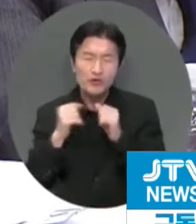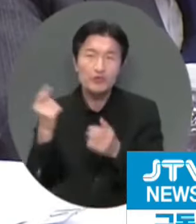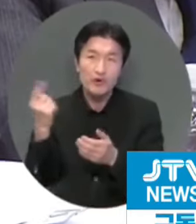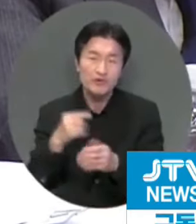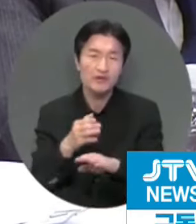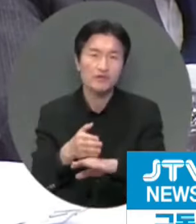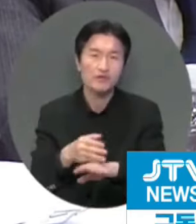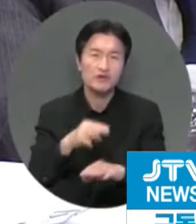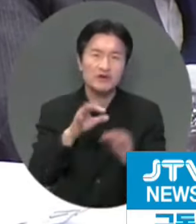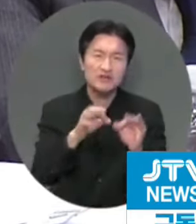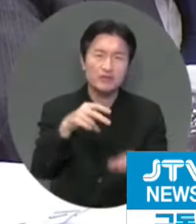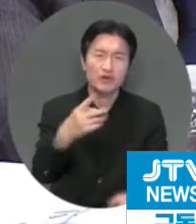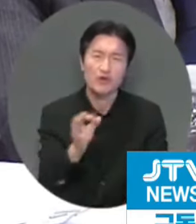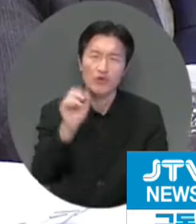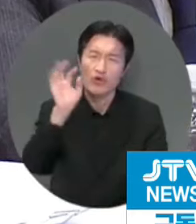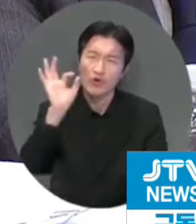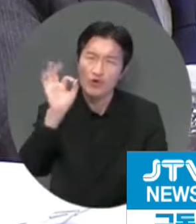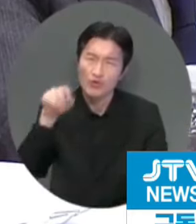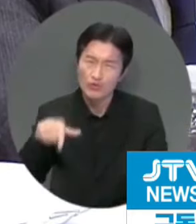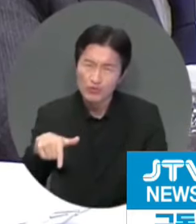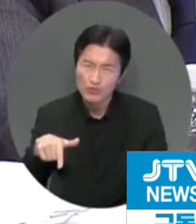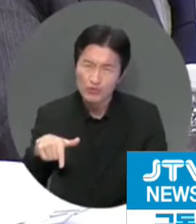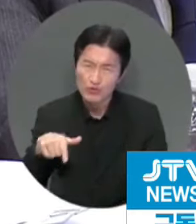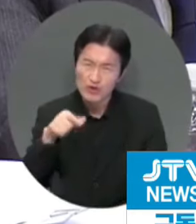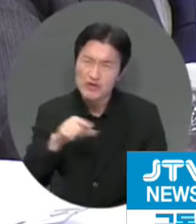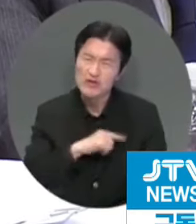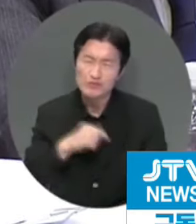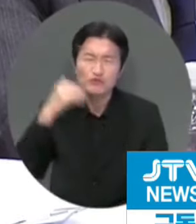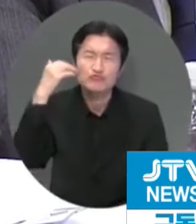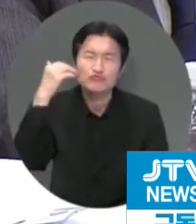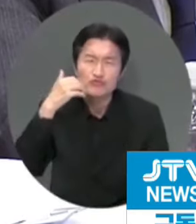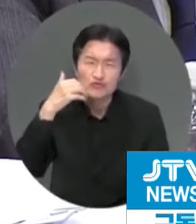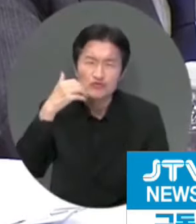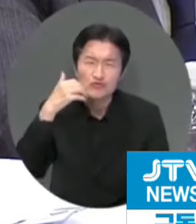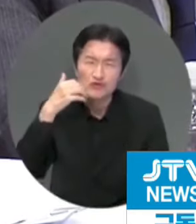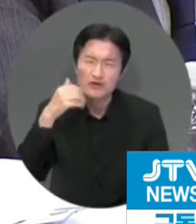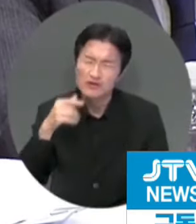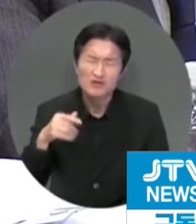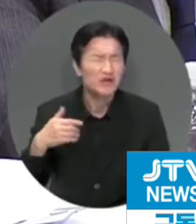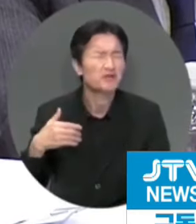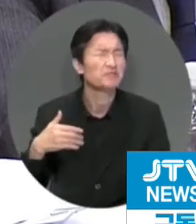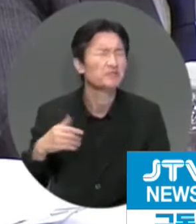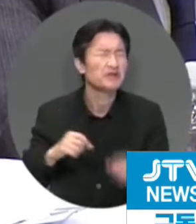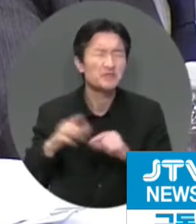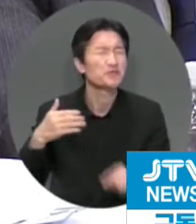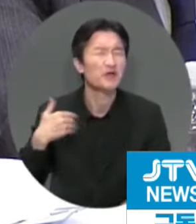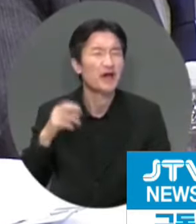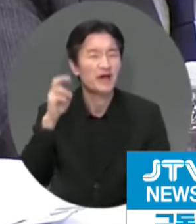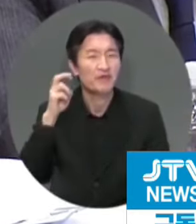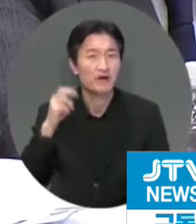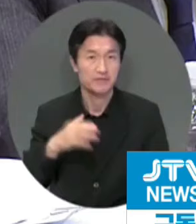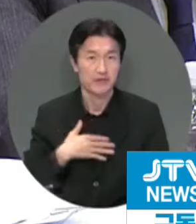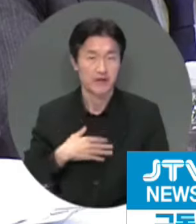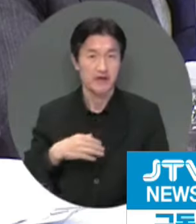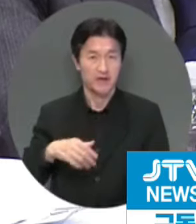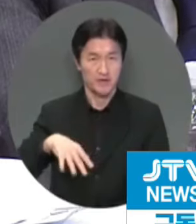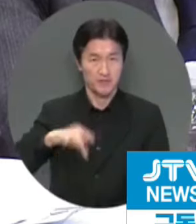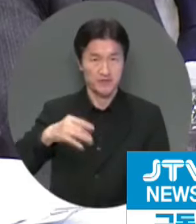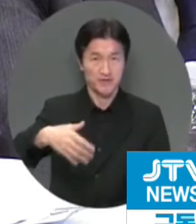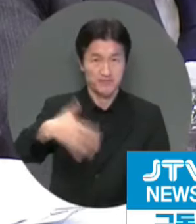많은 분들은 김동욱이라고 하는 이름이 누구인지 저분이 누구인지 잘 모를 겁니다. 저희가 우선